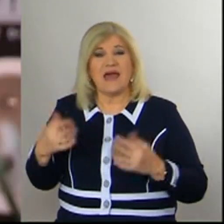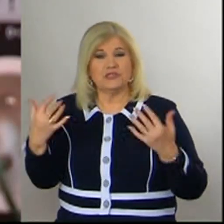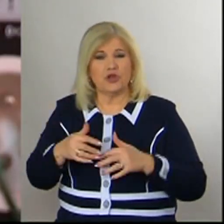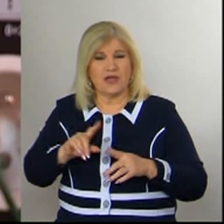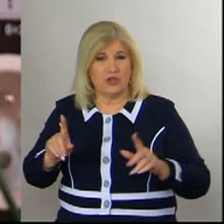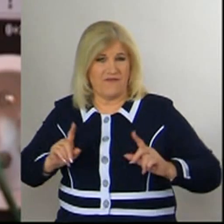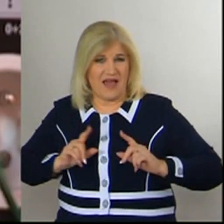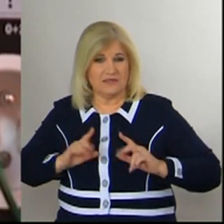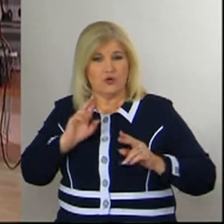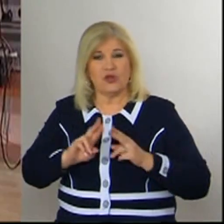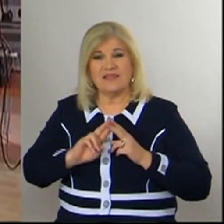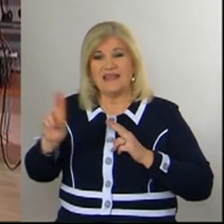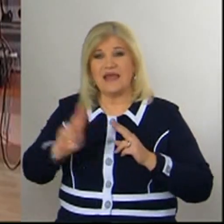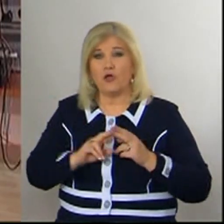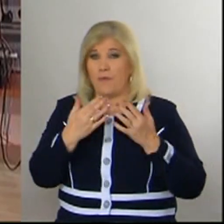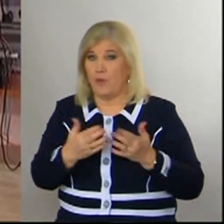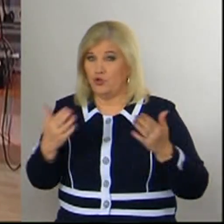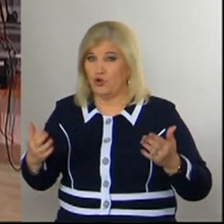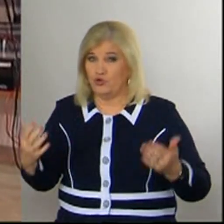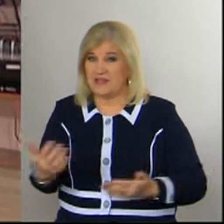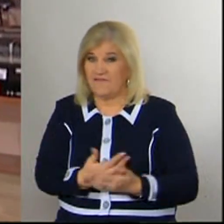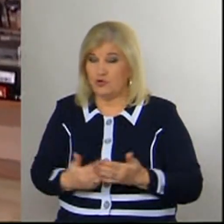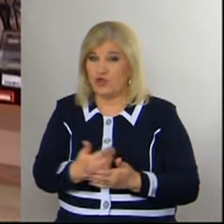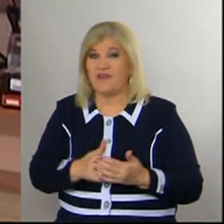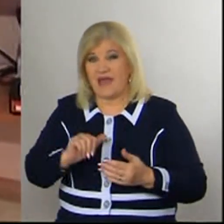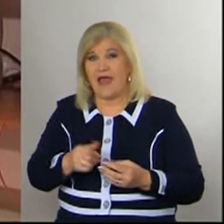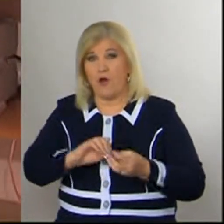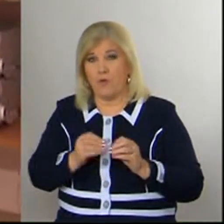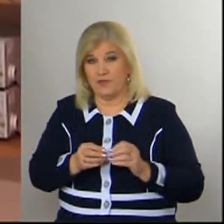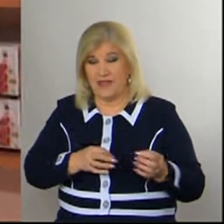vlastní, môže takto na diaľku ponúknuť na využitie aj pre komerčné merania.